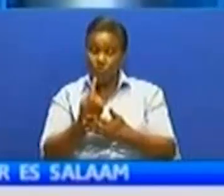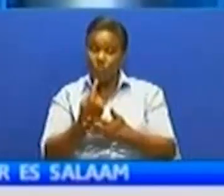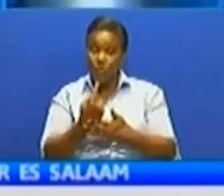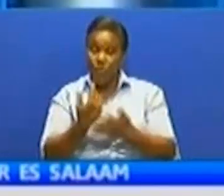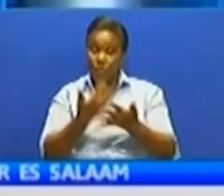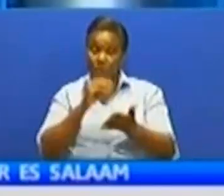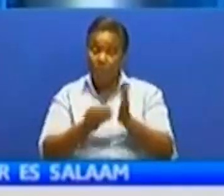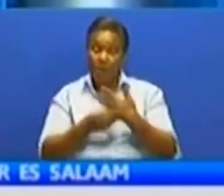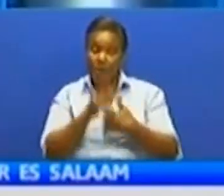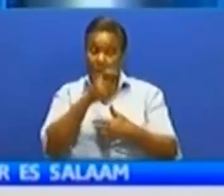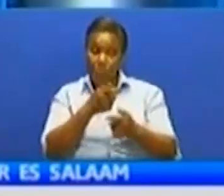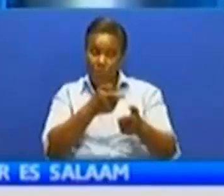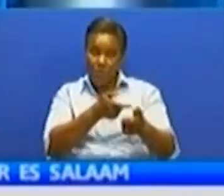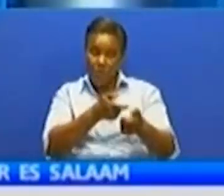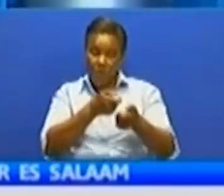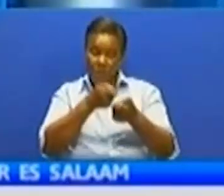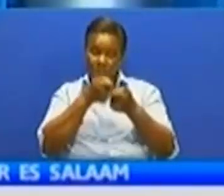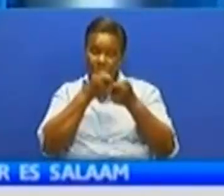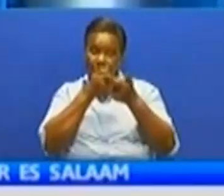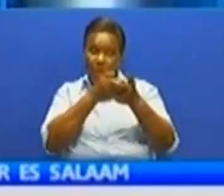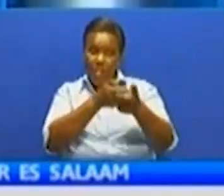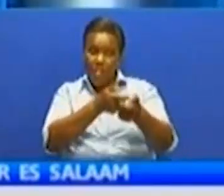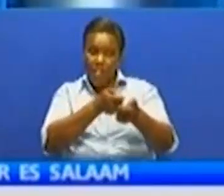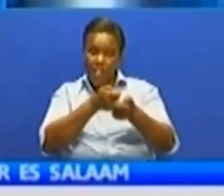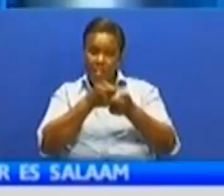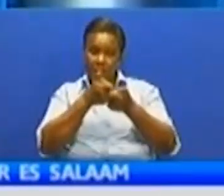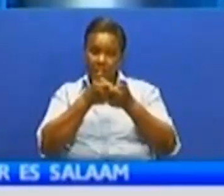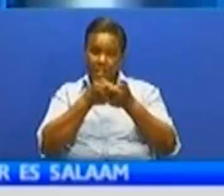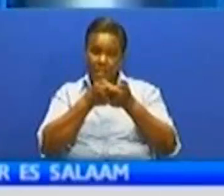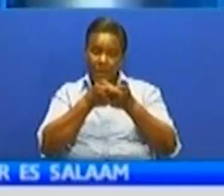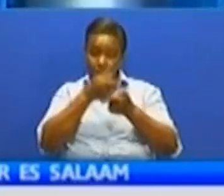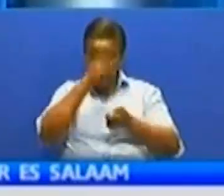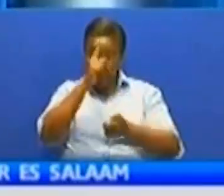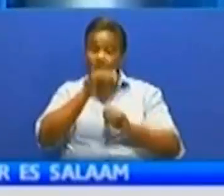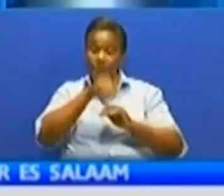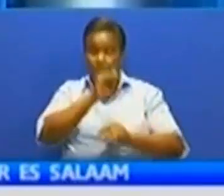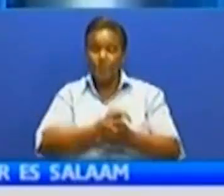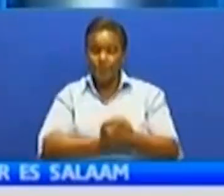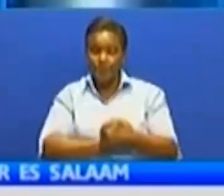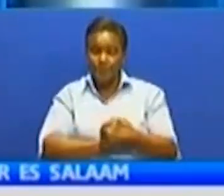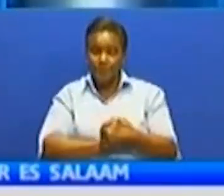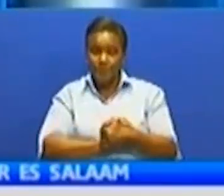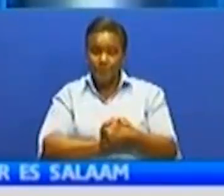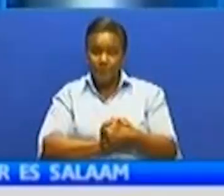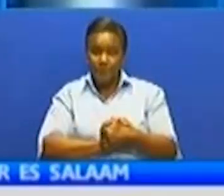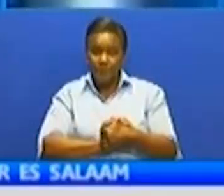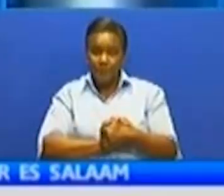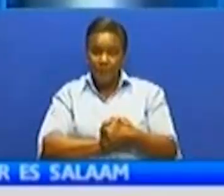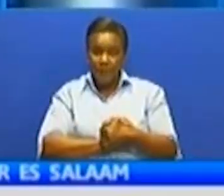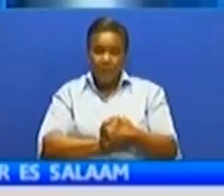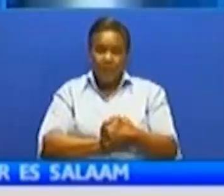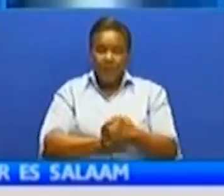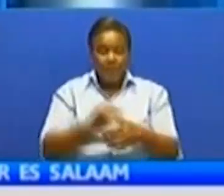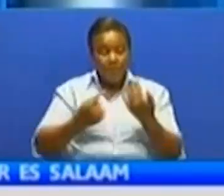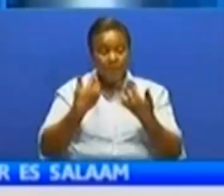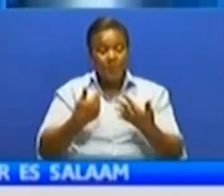kuna mvuto wa maji unakuwa wa juu zaidi. Kwa hiyo na hiyo inatokea hata kama usipopatwa hata